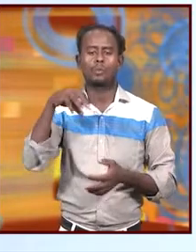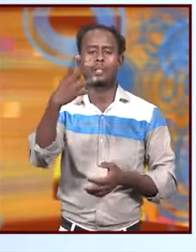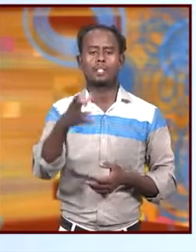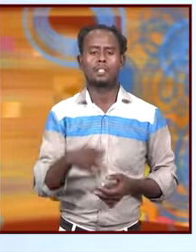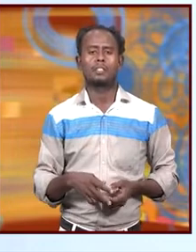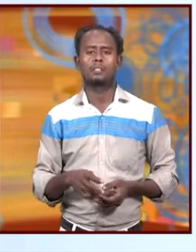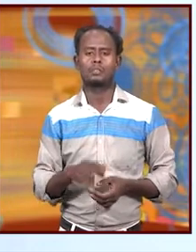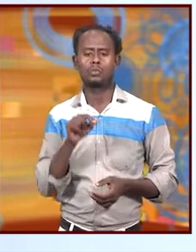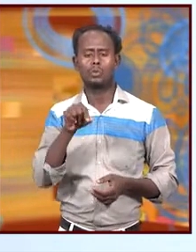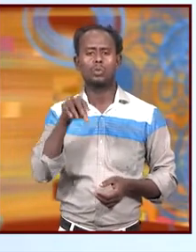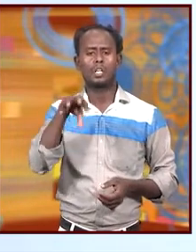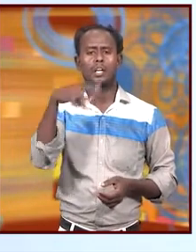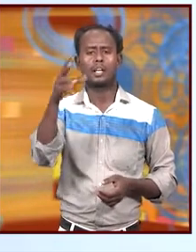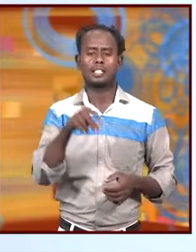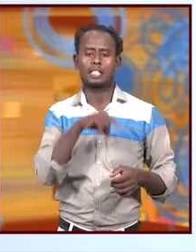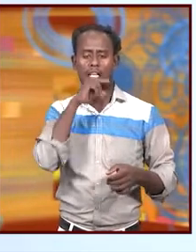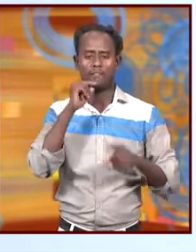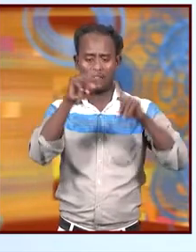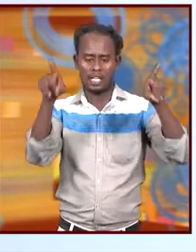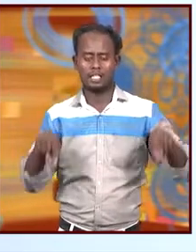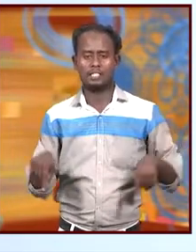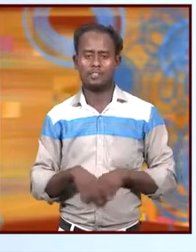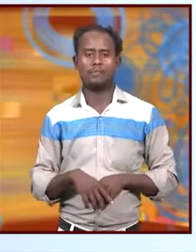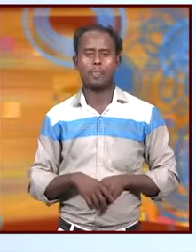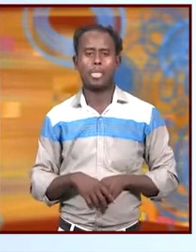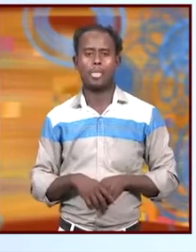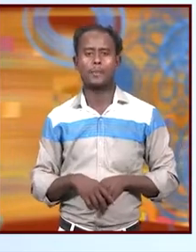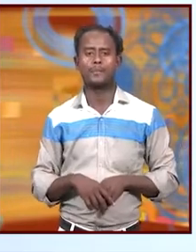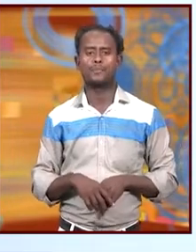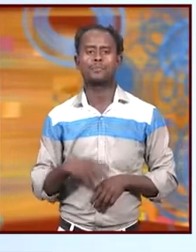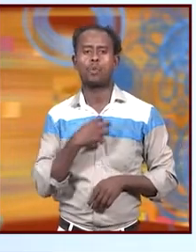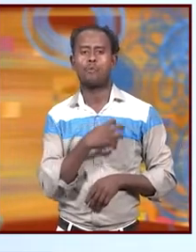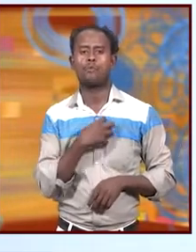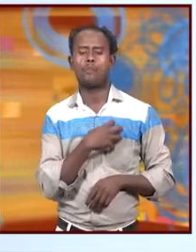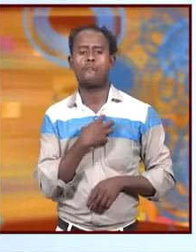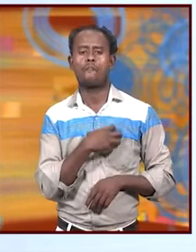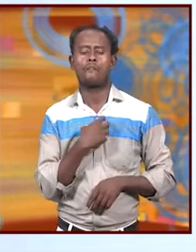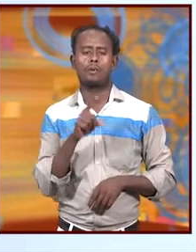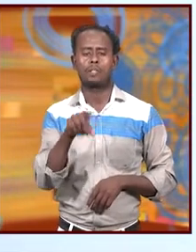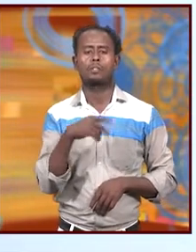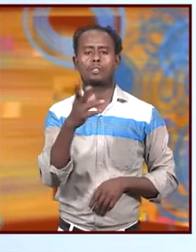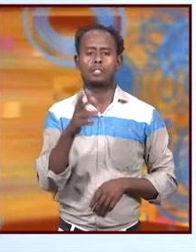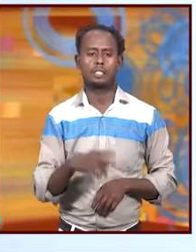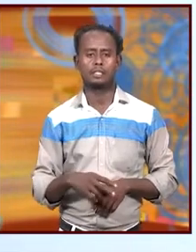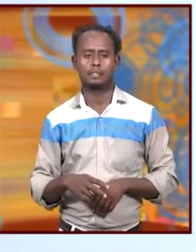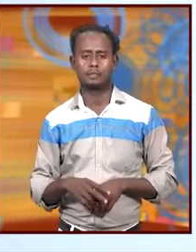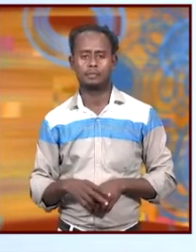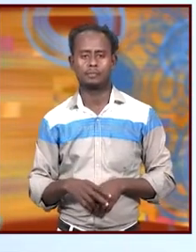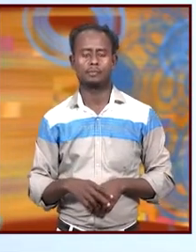வடிவமானது செவ்வகம். இங்கே செவ்வகத்தினுடைய பரப்பளவு கொடுக்கப்பட்டுள்ளது.